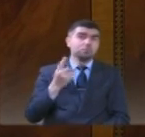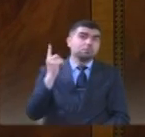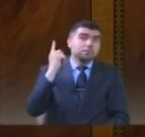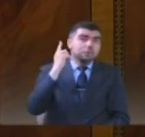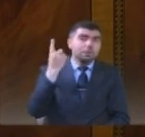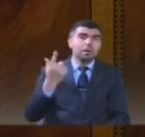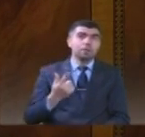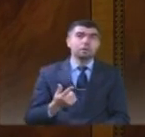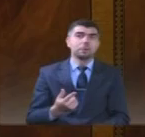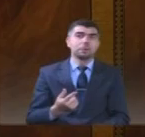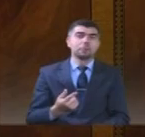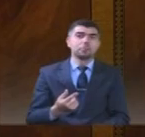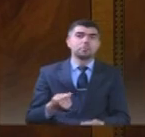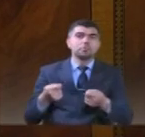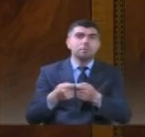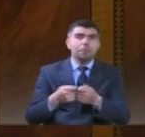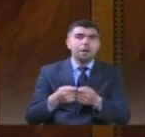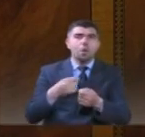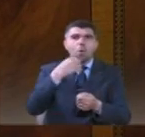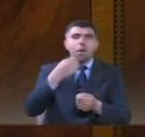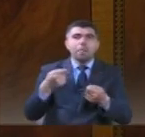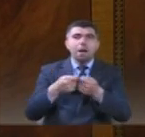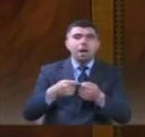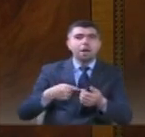جودة ديال الله، إذا جاد الله جاد عمر،